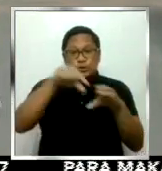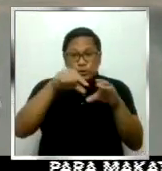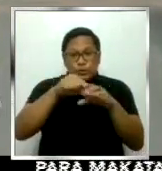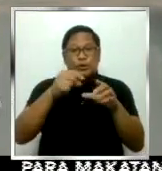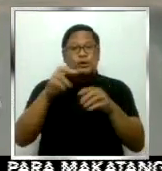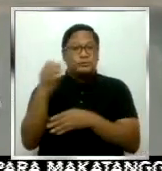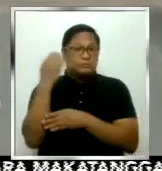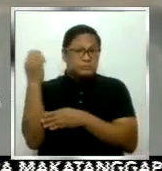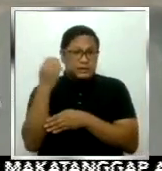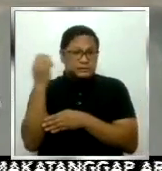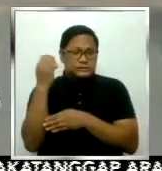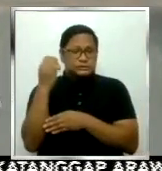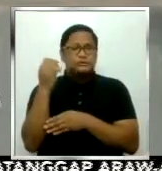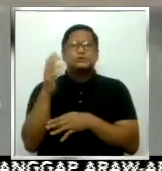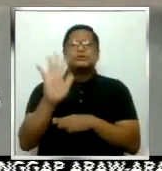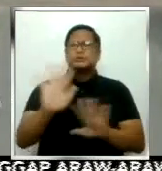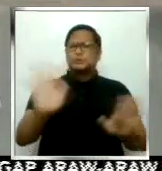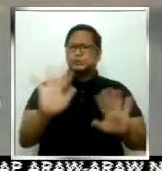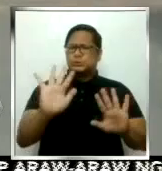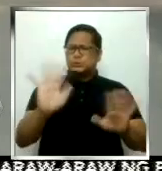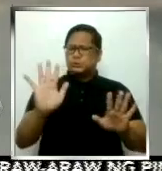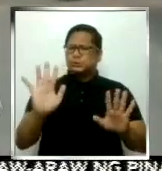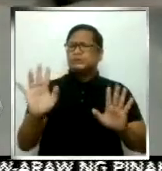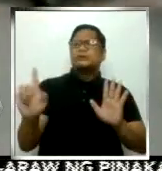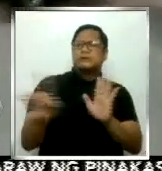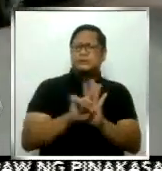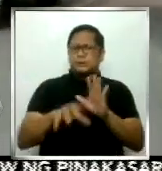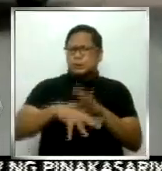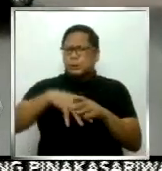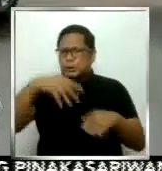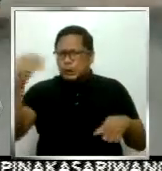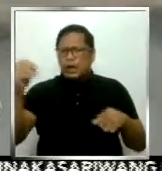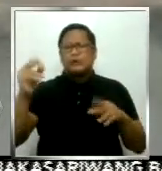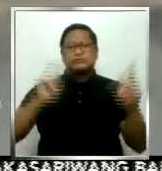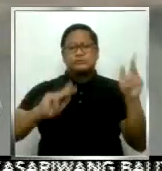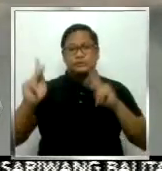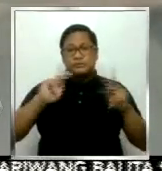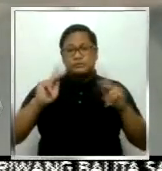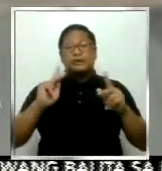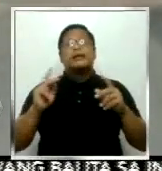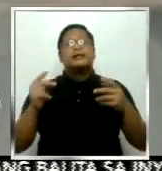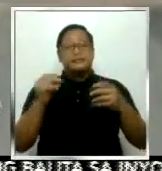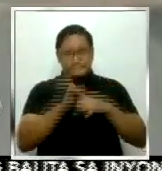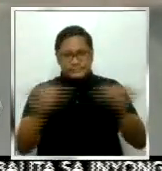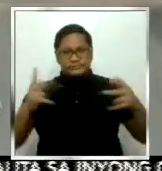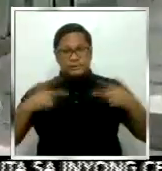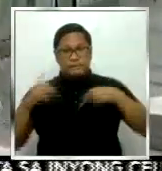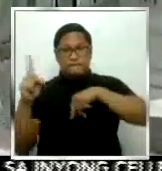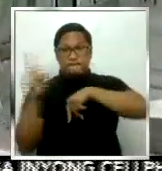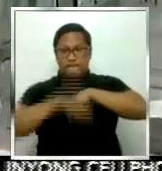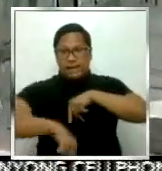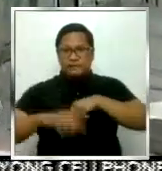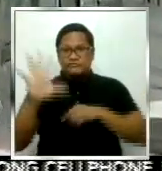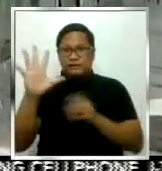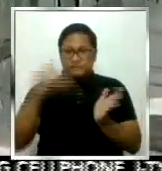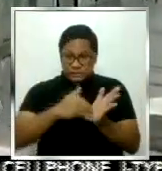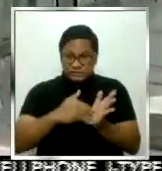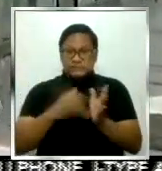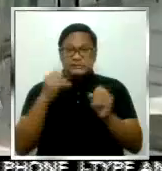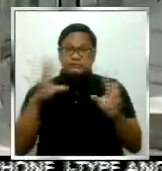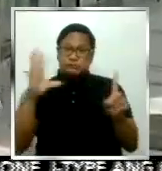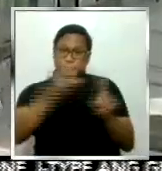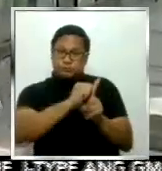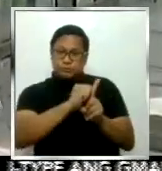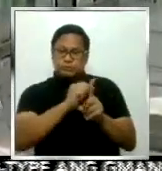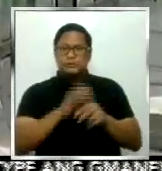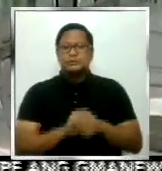nga na lumabas pa, na pumilit, lumabas yung mga tao, mimultan 5,000 piso para sa mga lalabag sa quarantine protocols. May mga pulis at taga-barangay